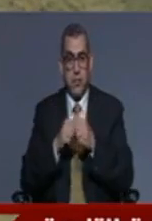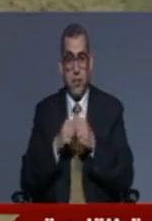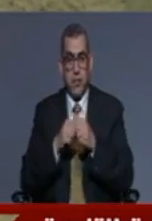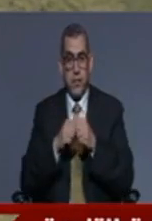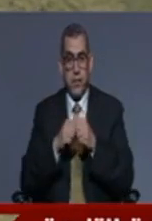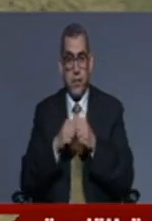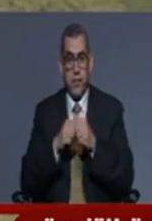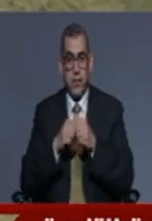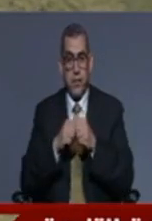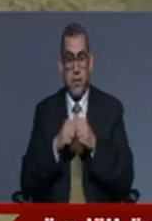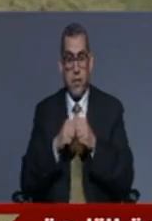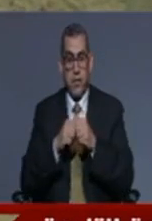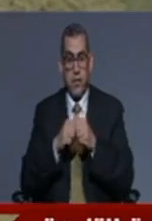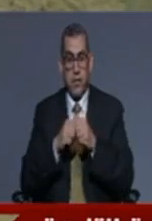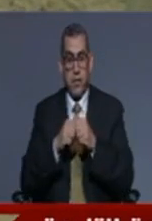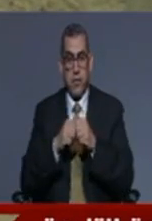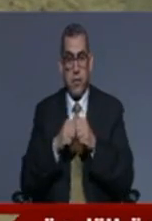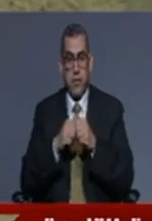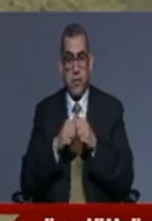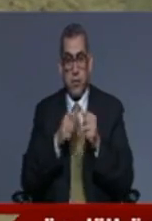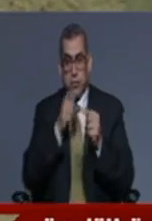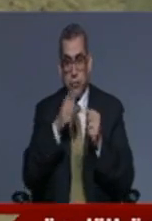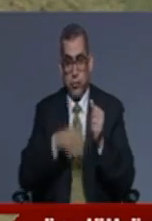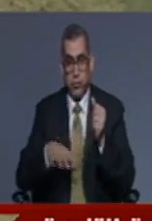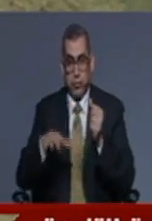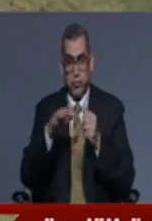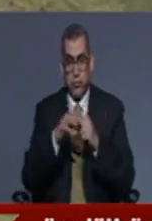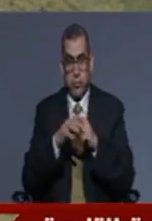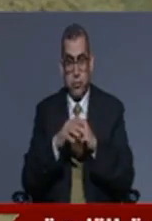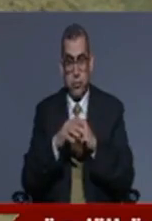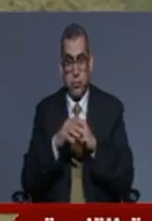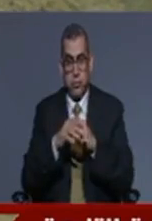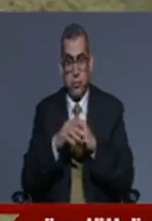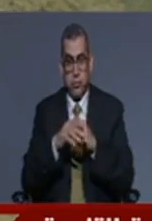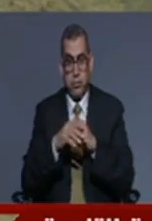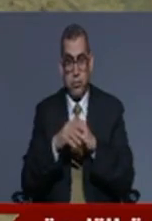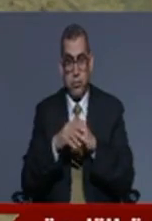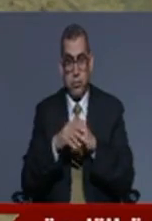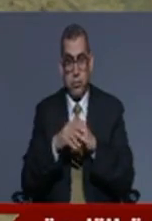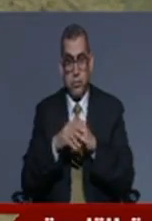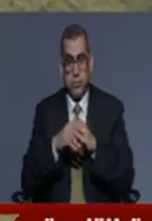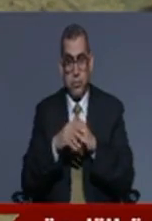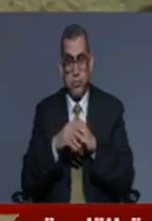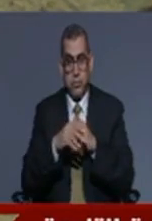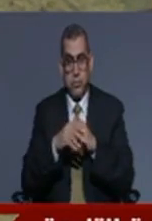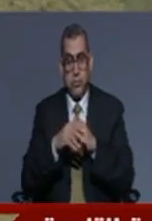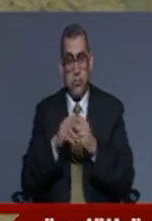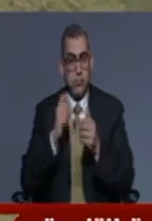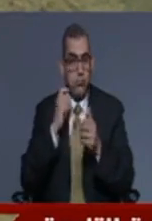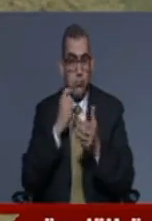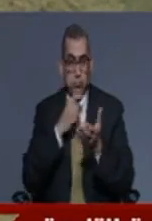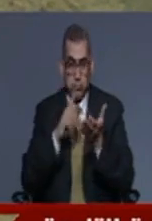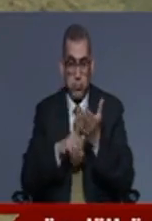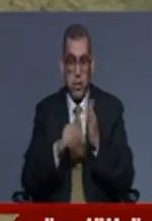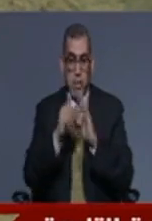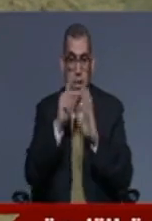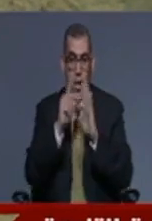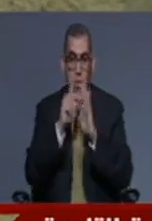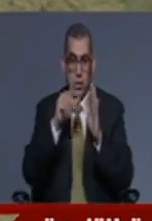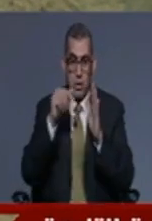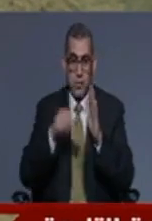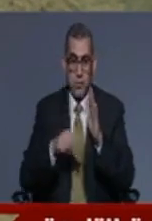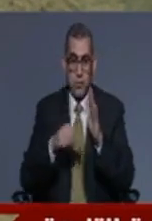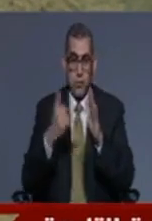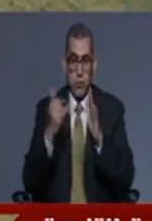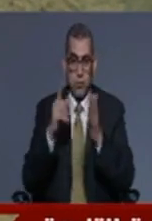ولهذا أؤمن أن علينا أن نأخذ بجدية التوصيات التي